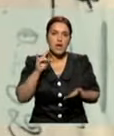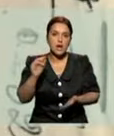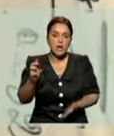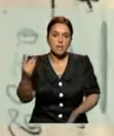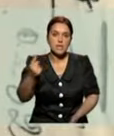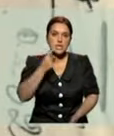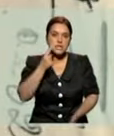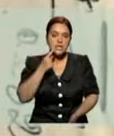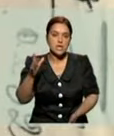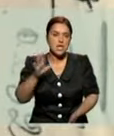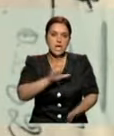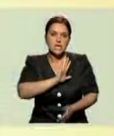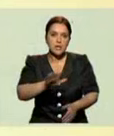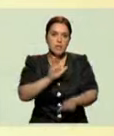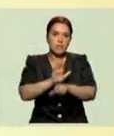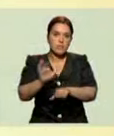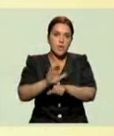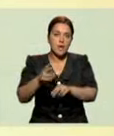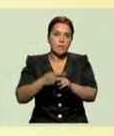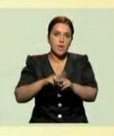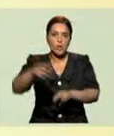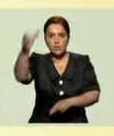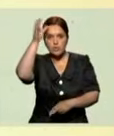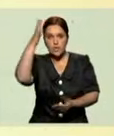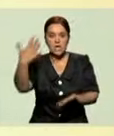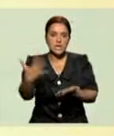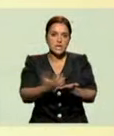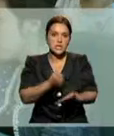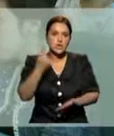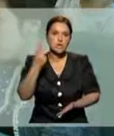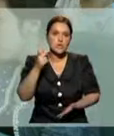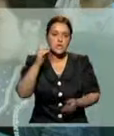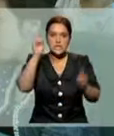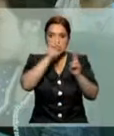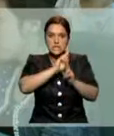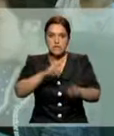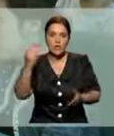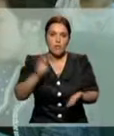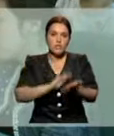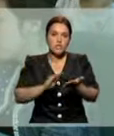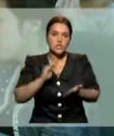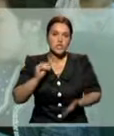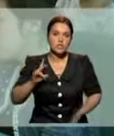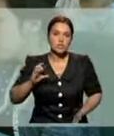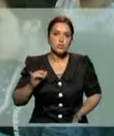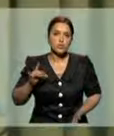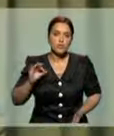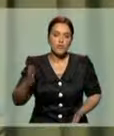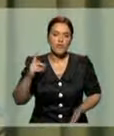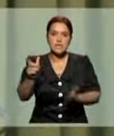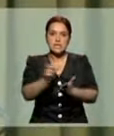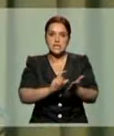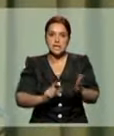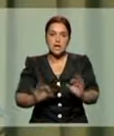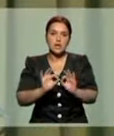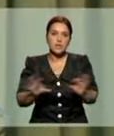арабской вязью и никогда не переиздавались. Исследователи смогли найти около 100 неизвестных ранее трудов Жансугурова. Это стихи,